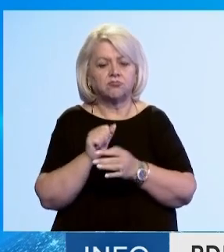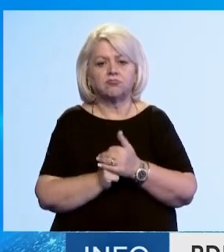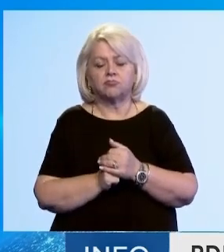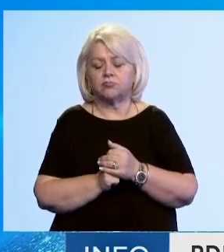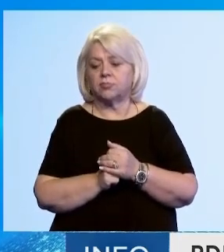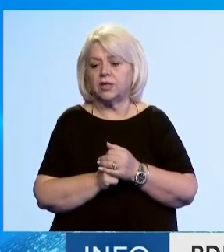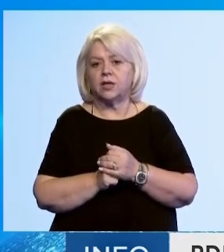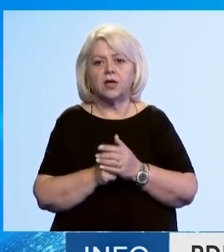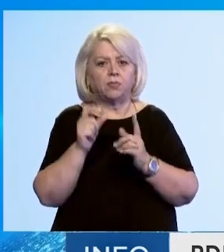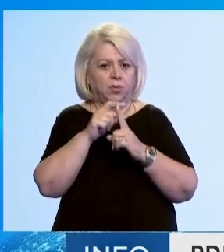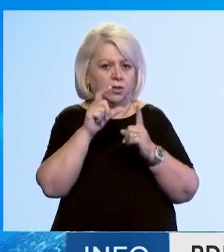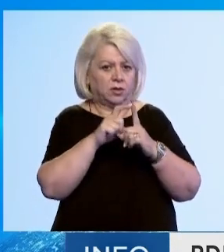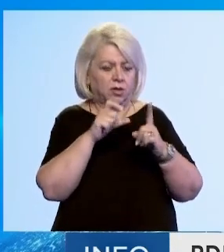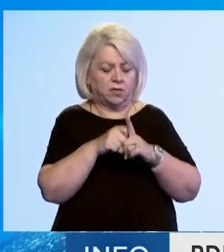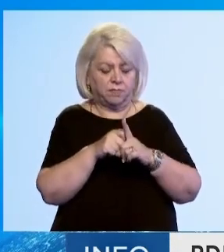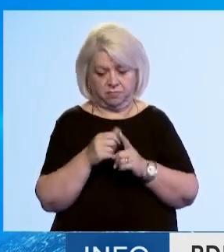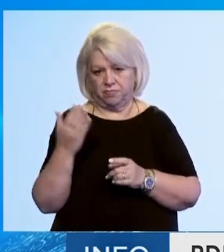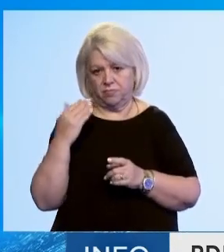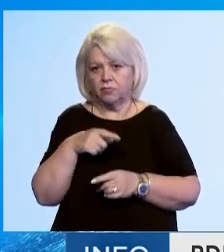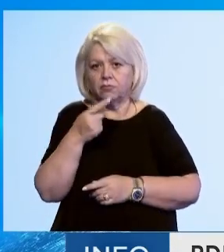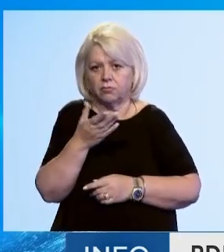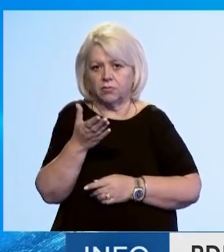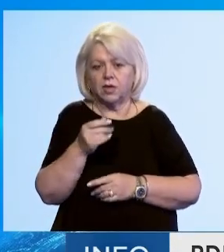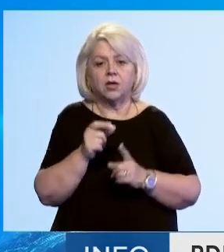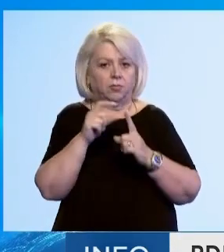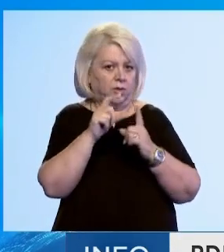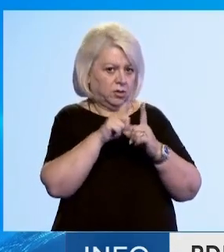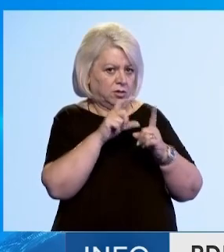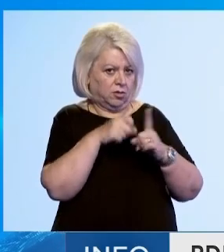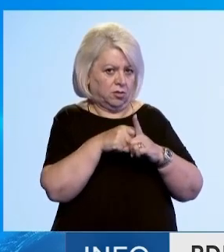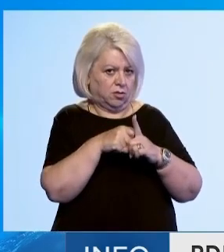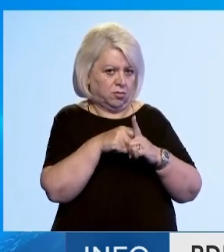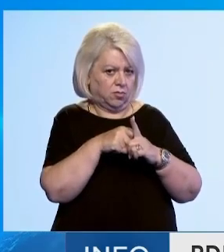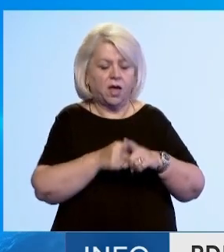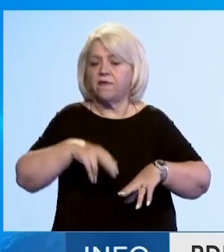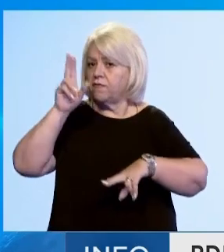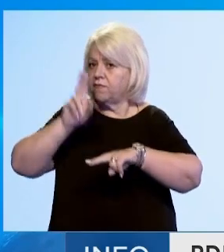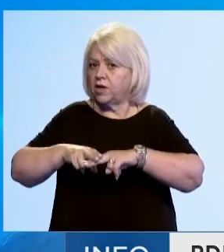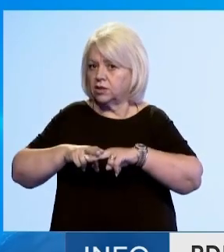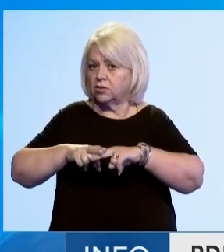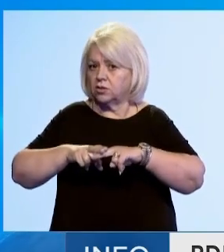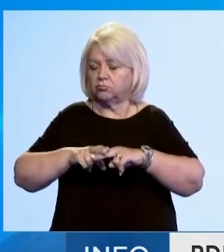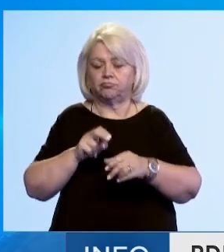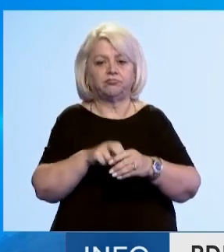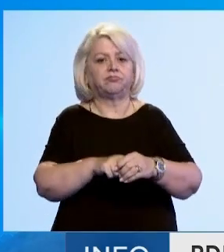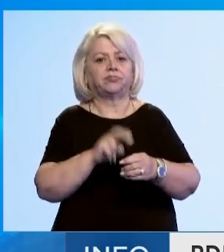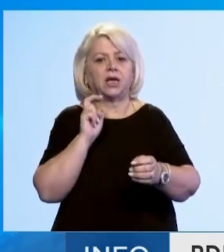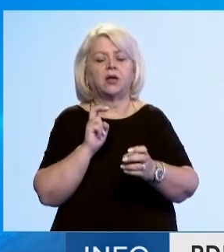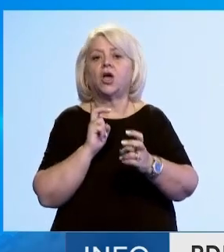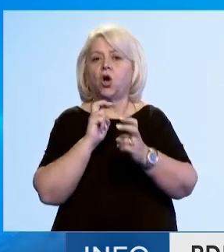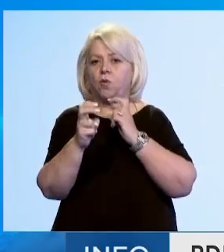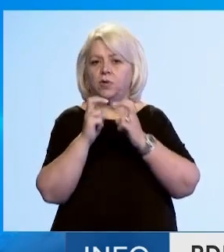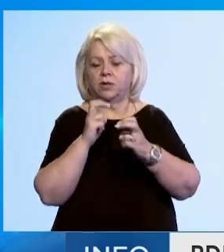i kësaj partie. E thash edhe pak më parë që Partia Demokratike e Kosovës ka vendosur që të shkëpus komunikimin edhe